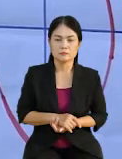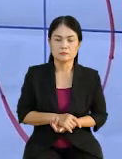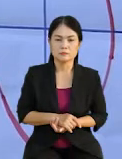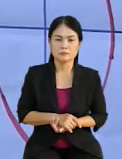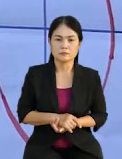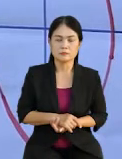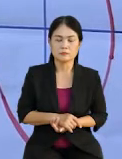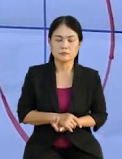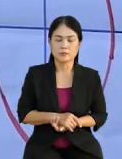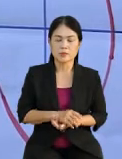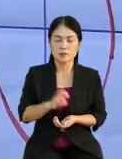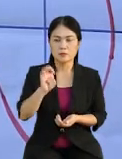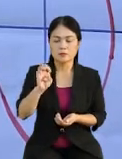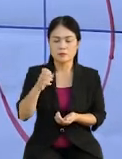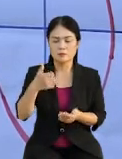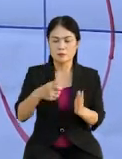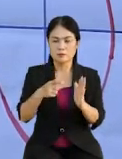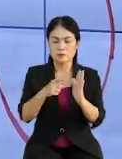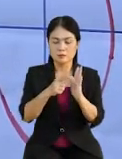muối củ thnu muối á nè